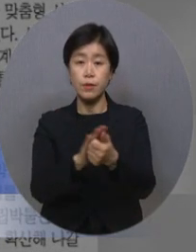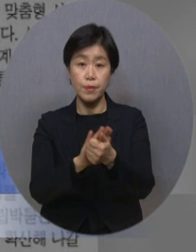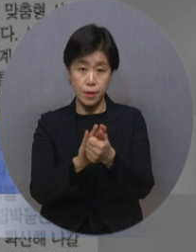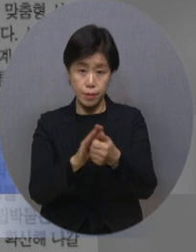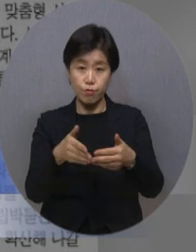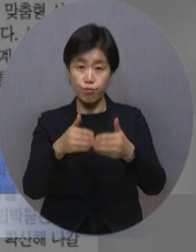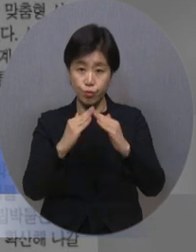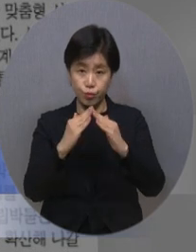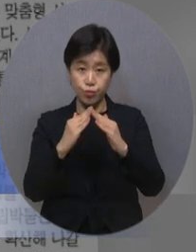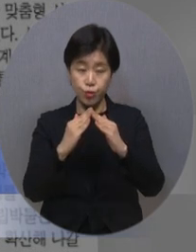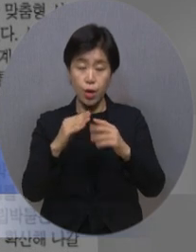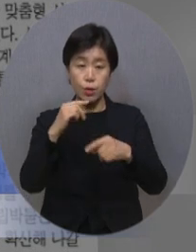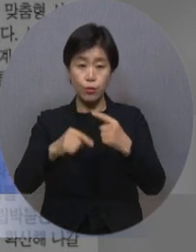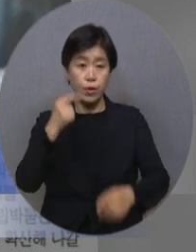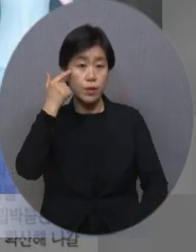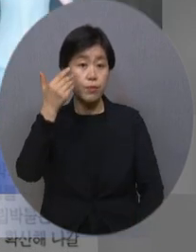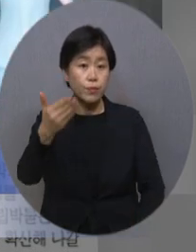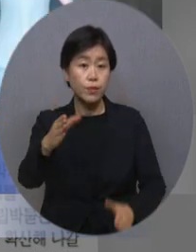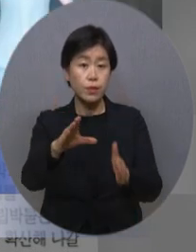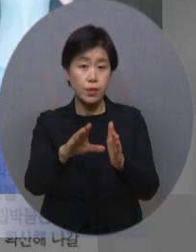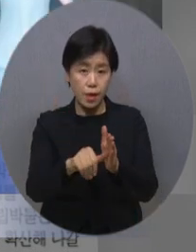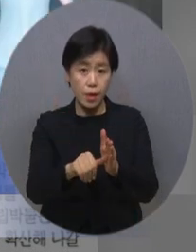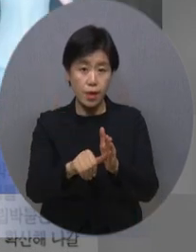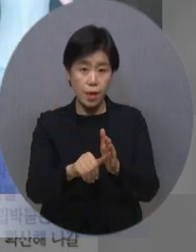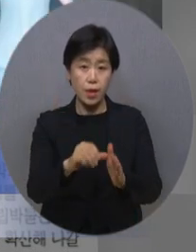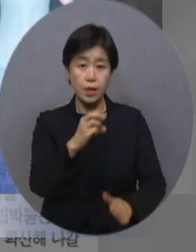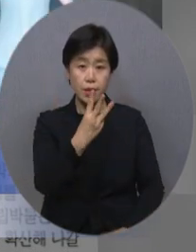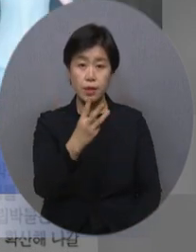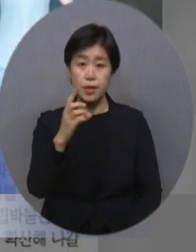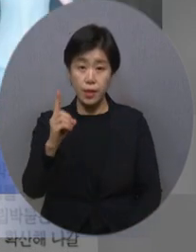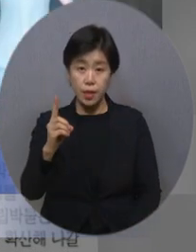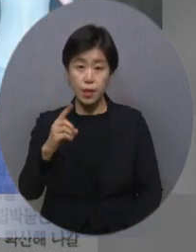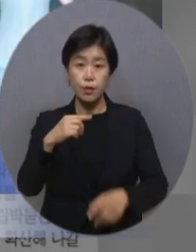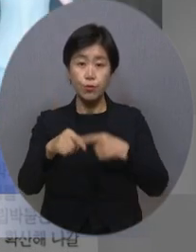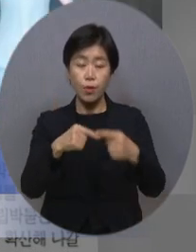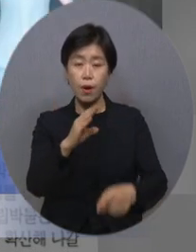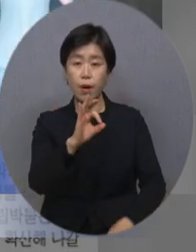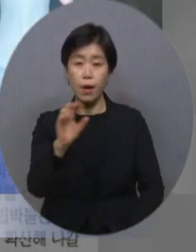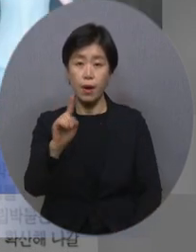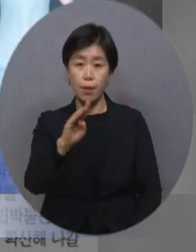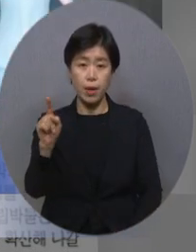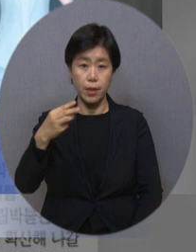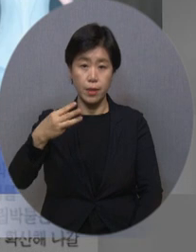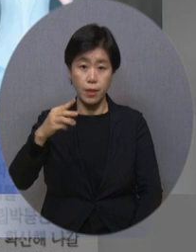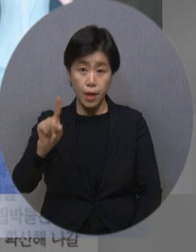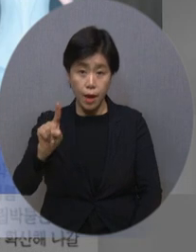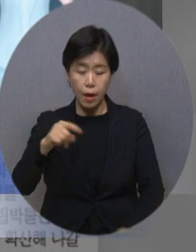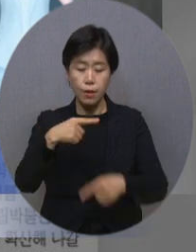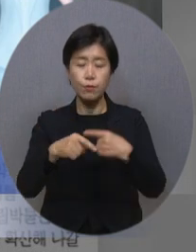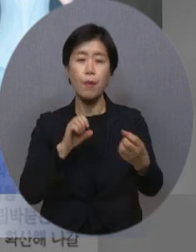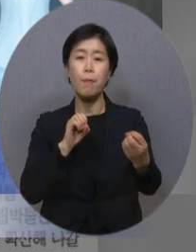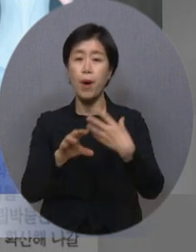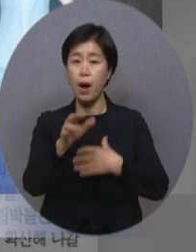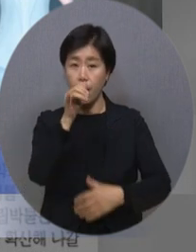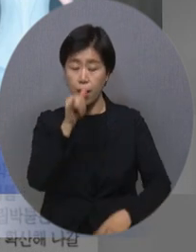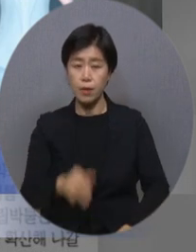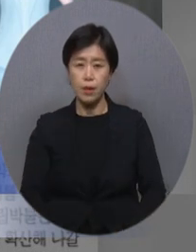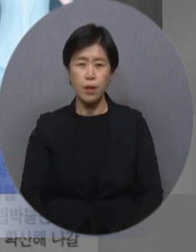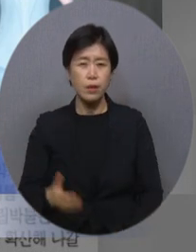수어로 질문을 하면 질문에 의도에 맞는 내용을 3D 수어 아바타가 수화로 대답합니다